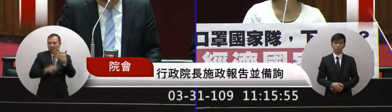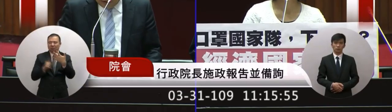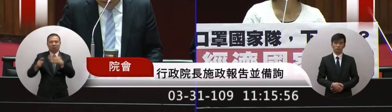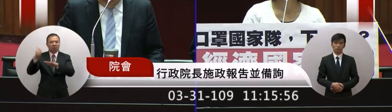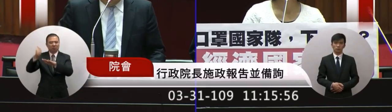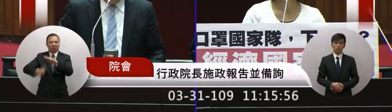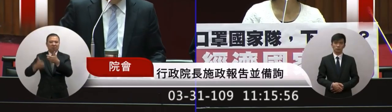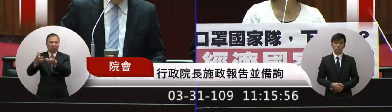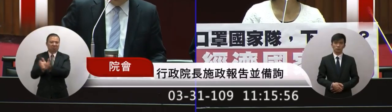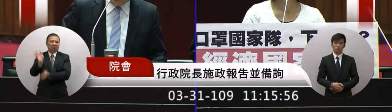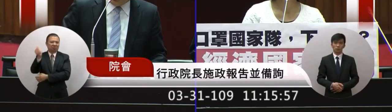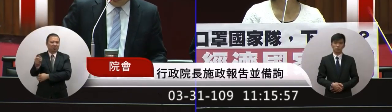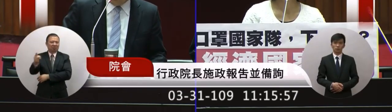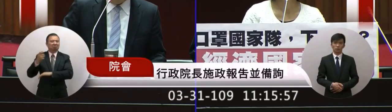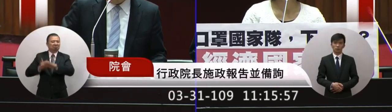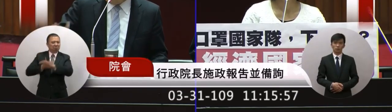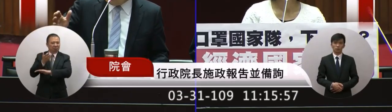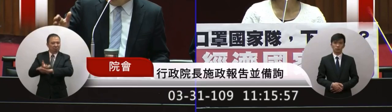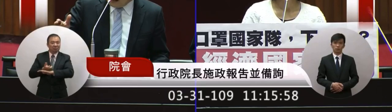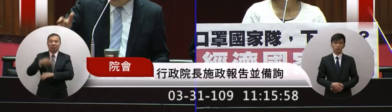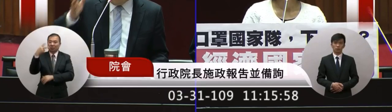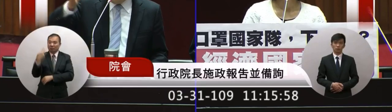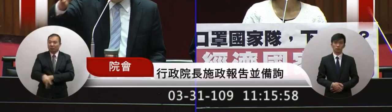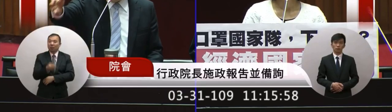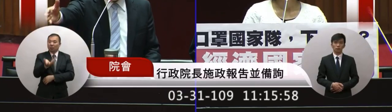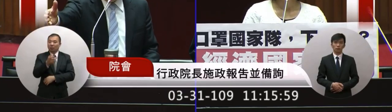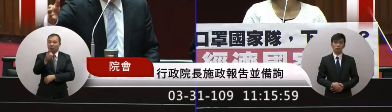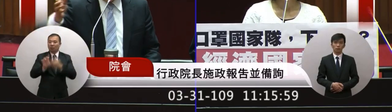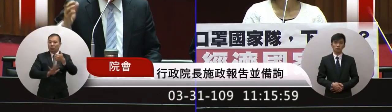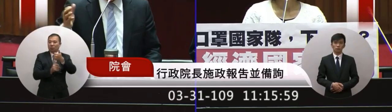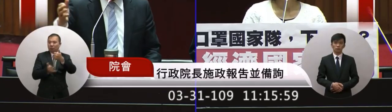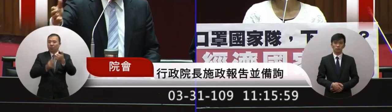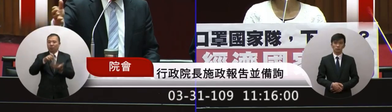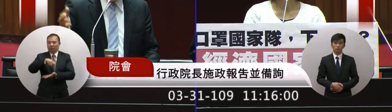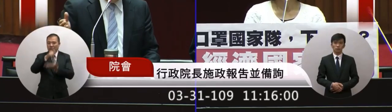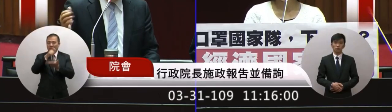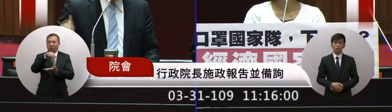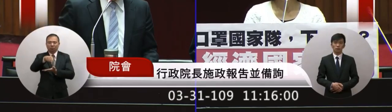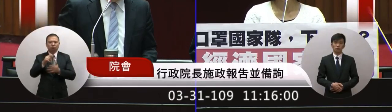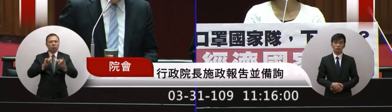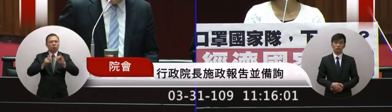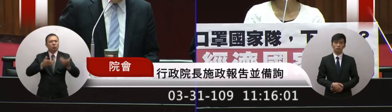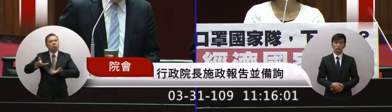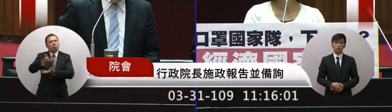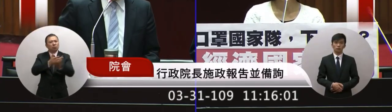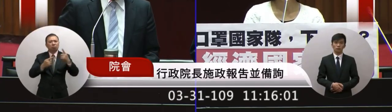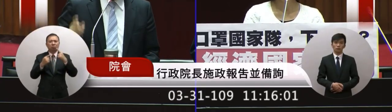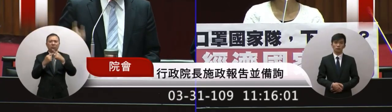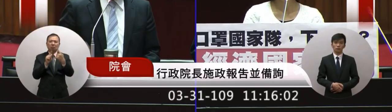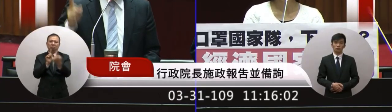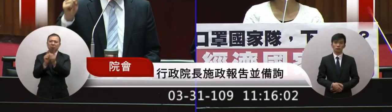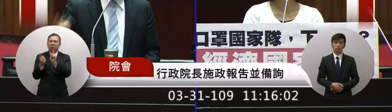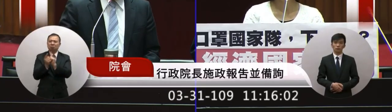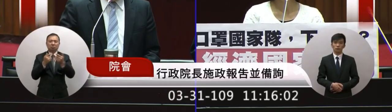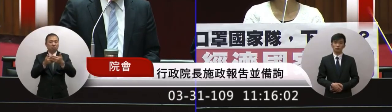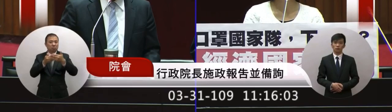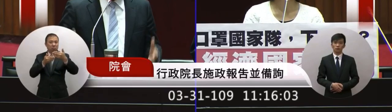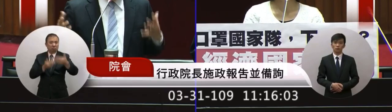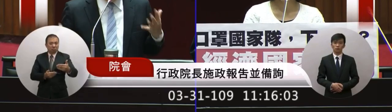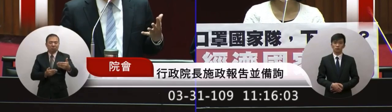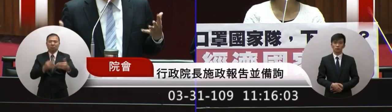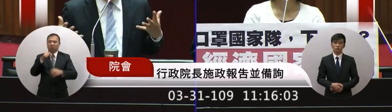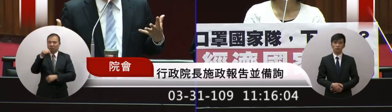才。委员所提出来，这个所谓的社交距离到底应该怎样？这是有鉴